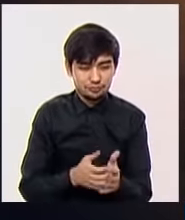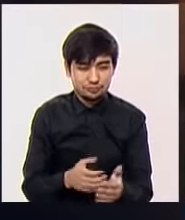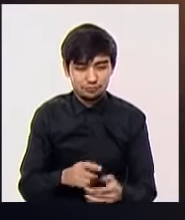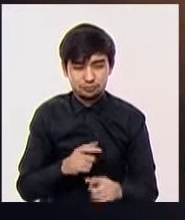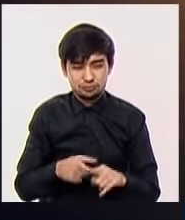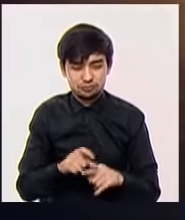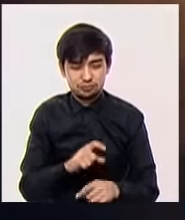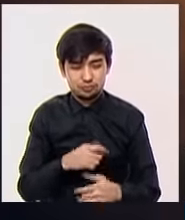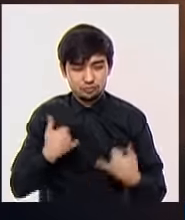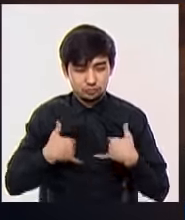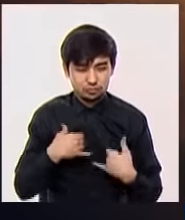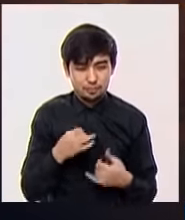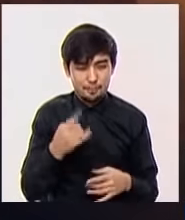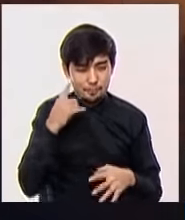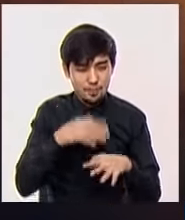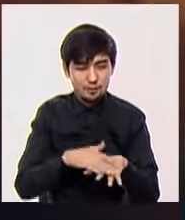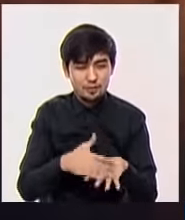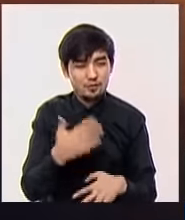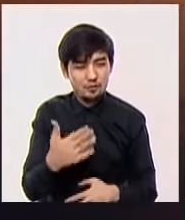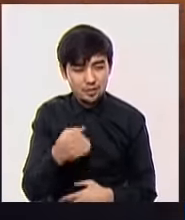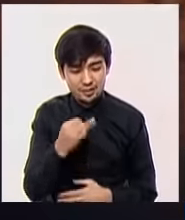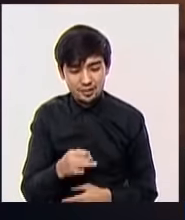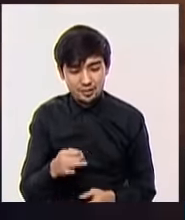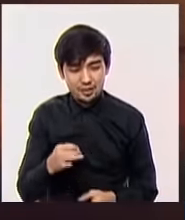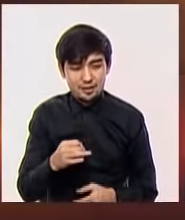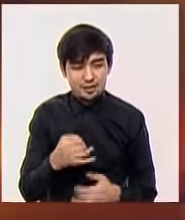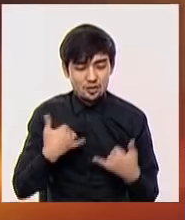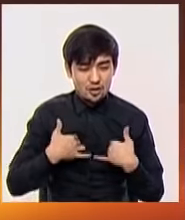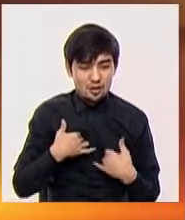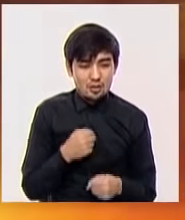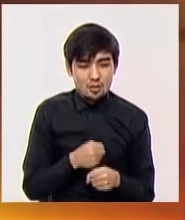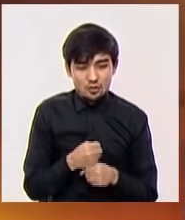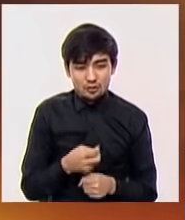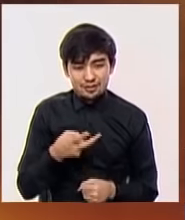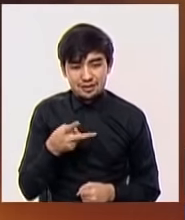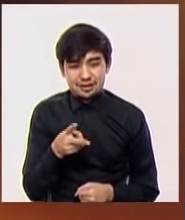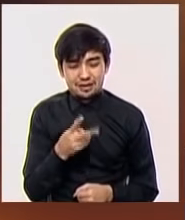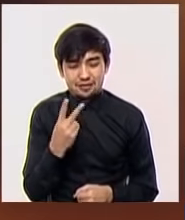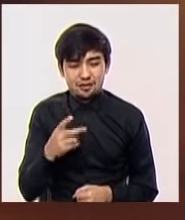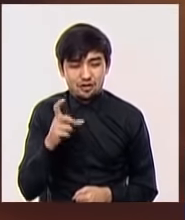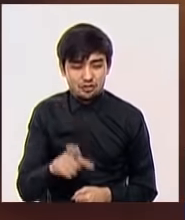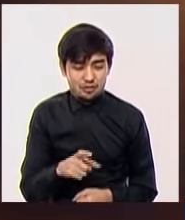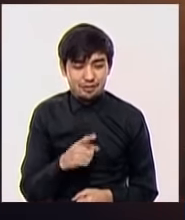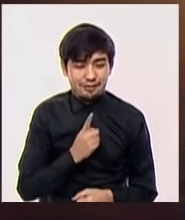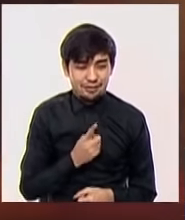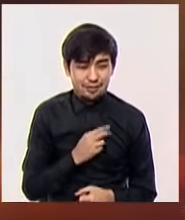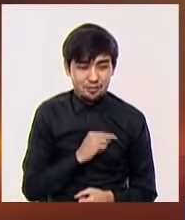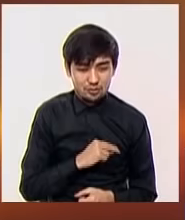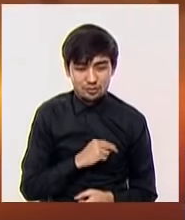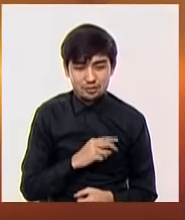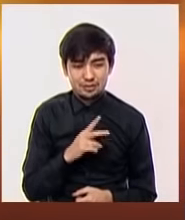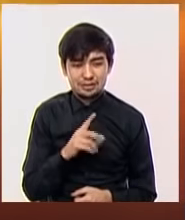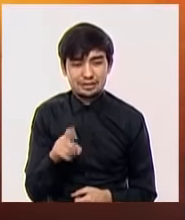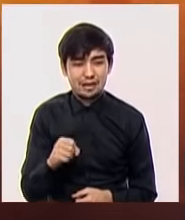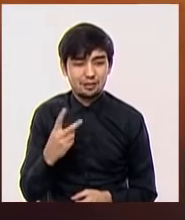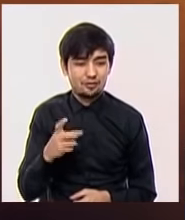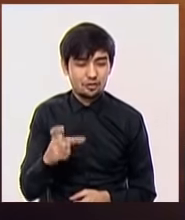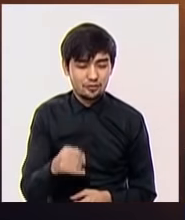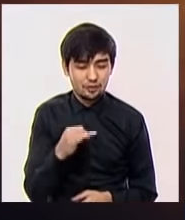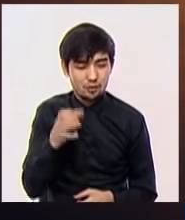учителей математики поэтому педагогам приходится работать с двоих в свете того что президент поручил делать упора в